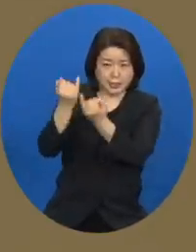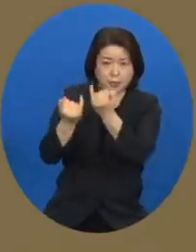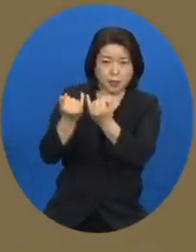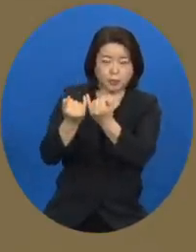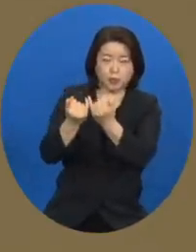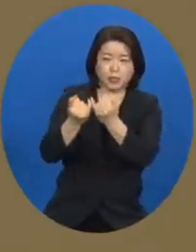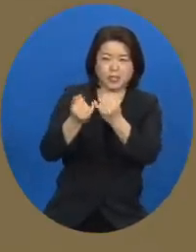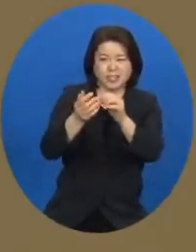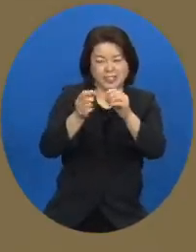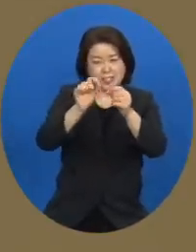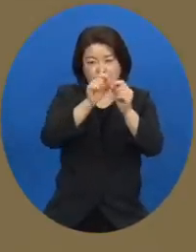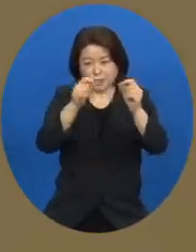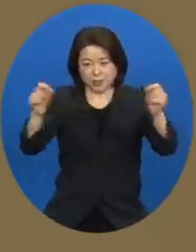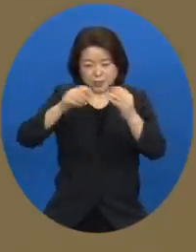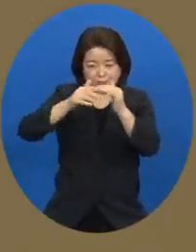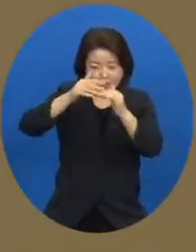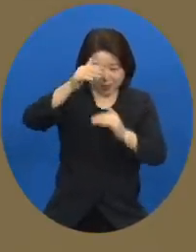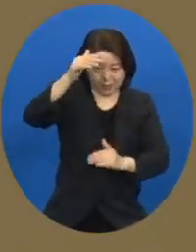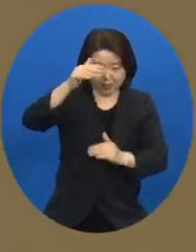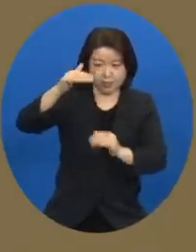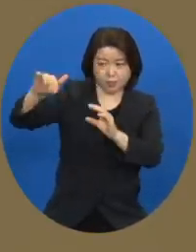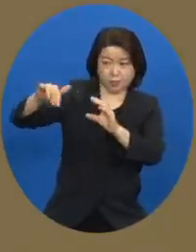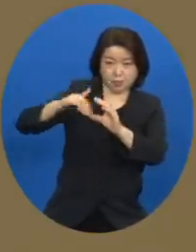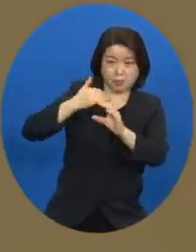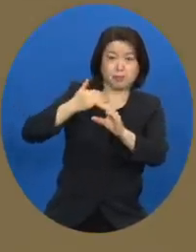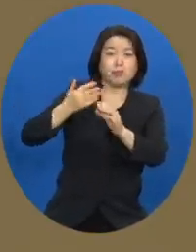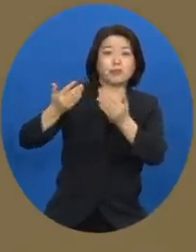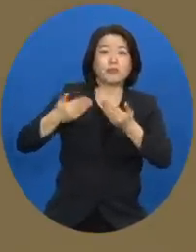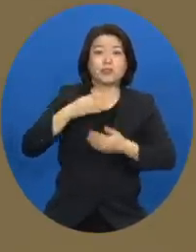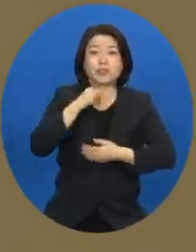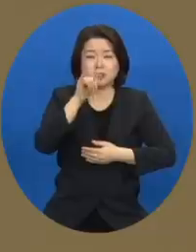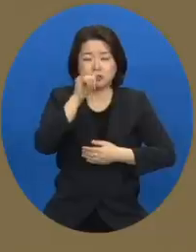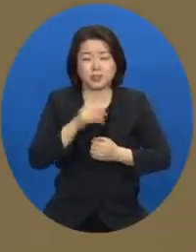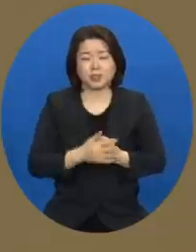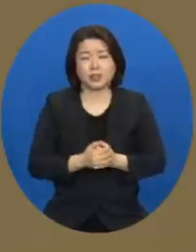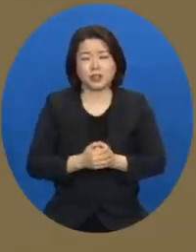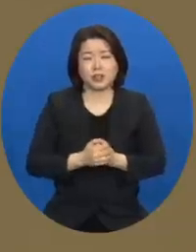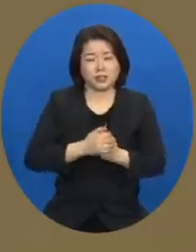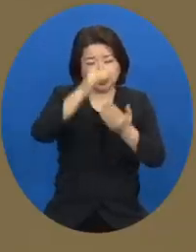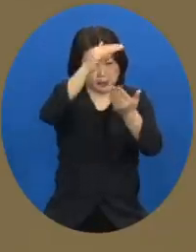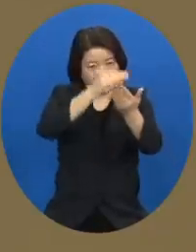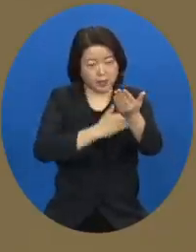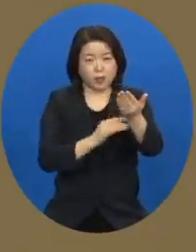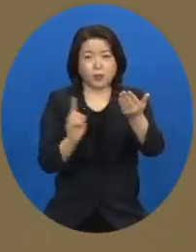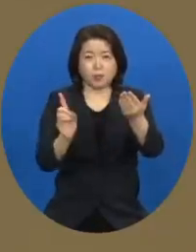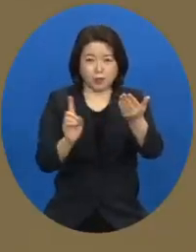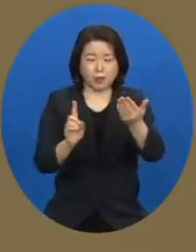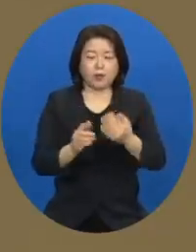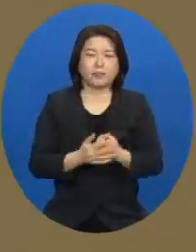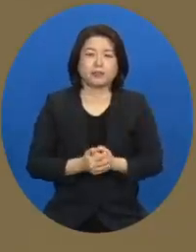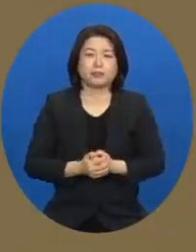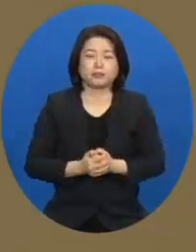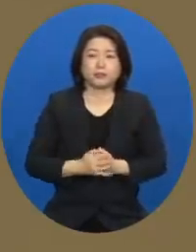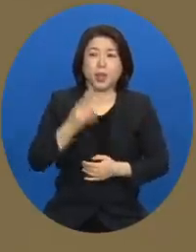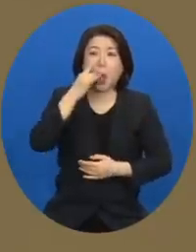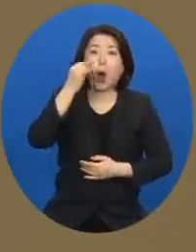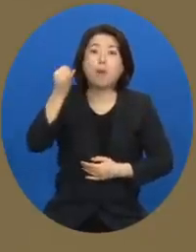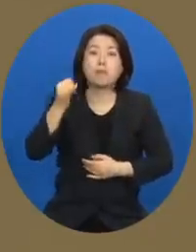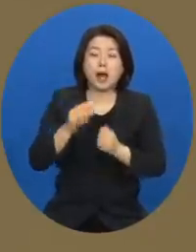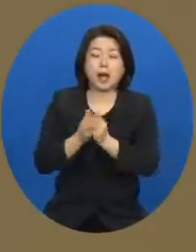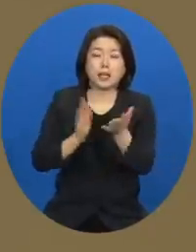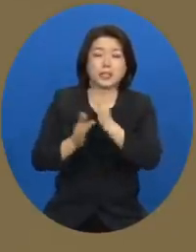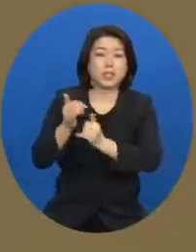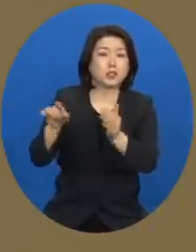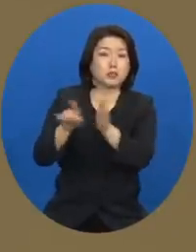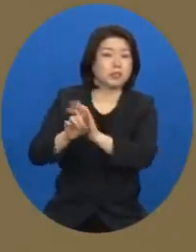아주 긴 간증 메일을 받았습니다. 그 메일 속에 이런 내용이 들어있어요. 어머님이 예수를